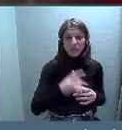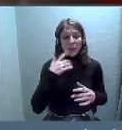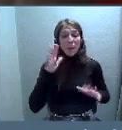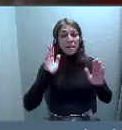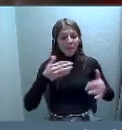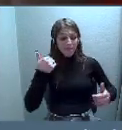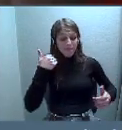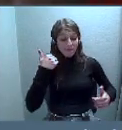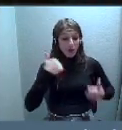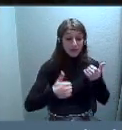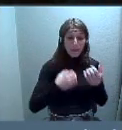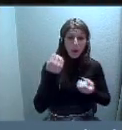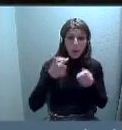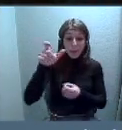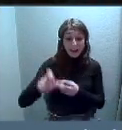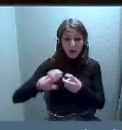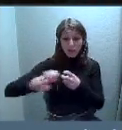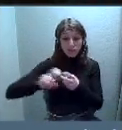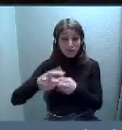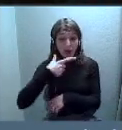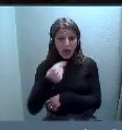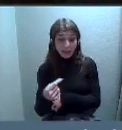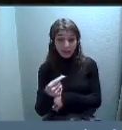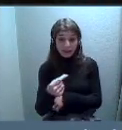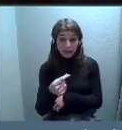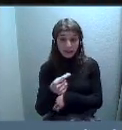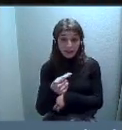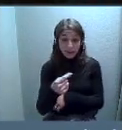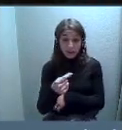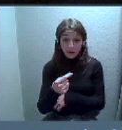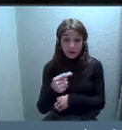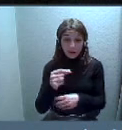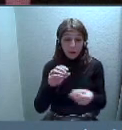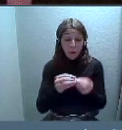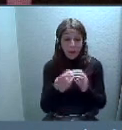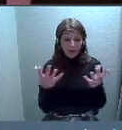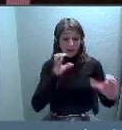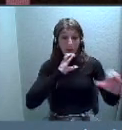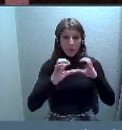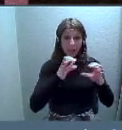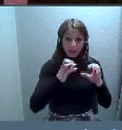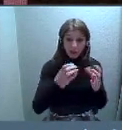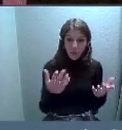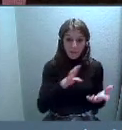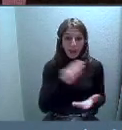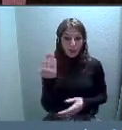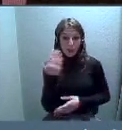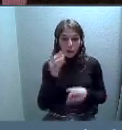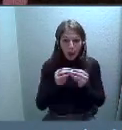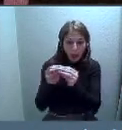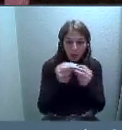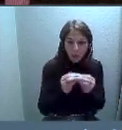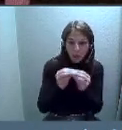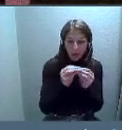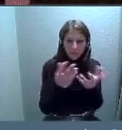besoin de compassion. On a besoin de compréhension, on a besoin de communication, on a besoin d'amour, tout simplement. Donc, je peux vous dire que si